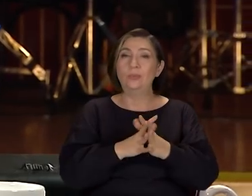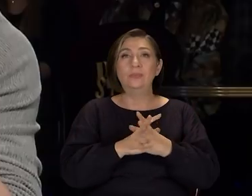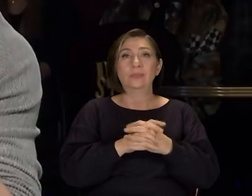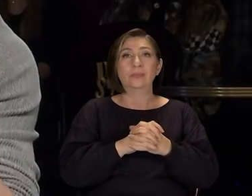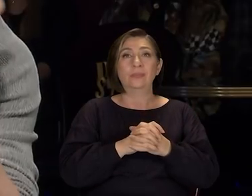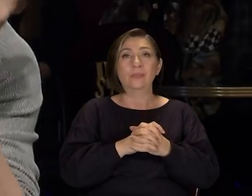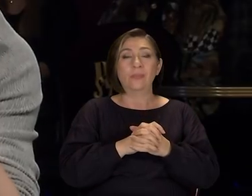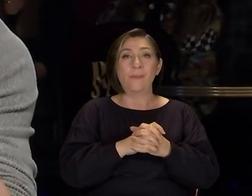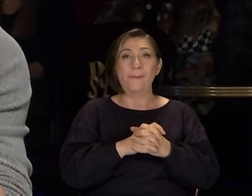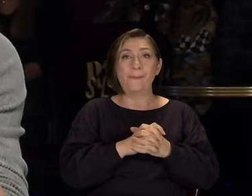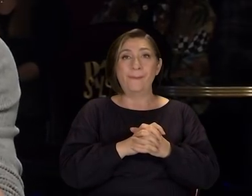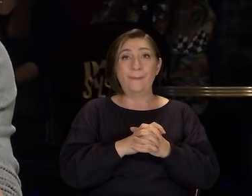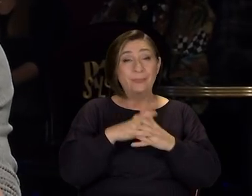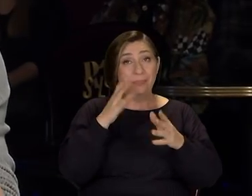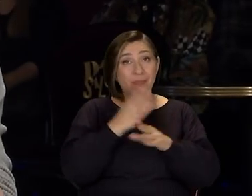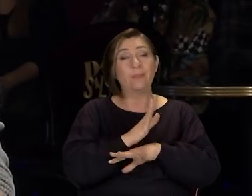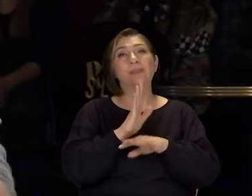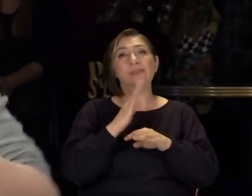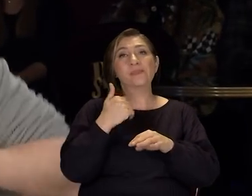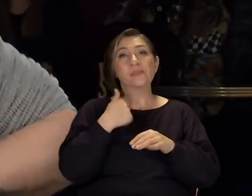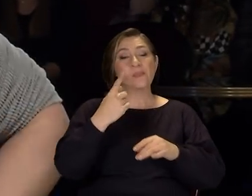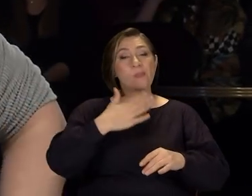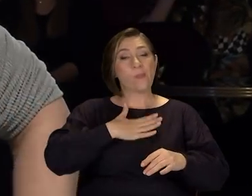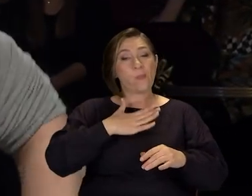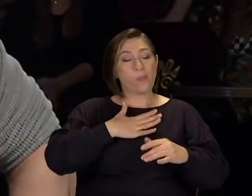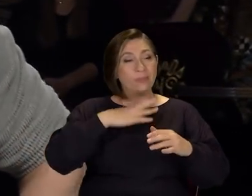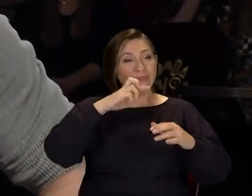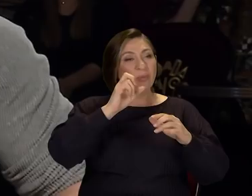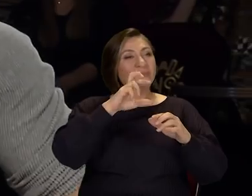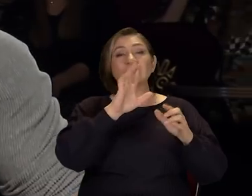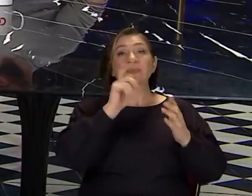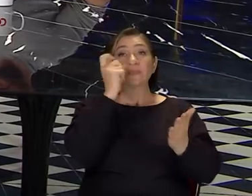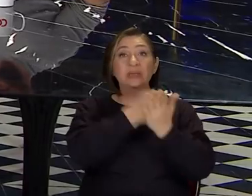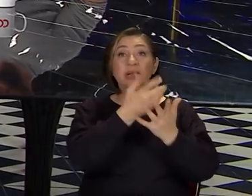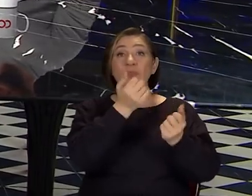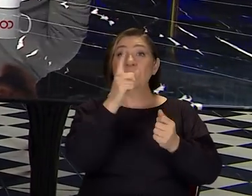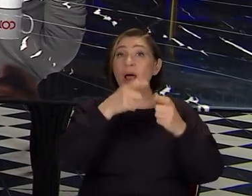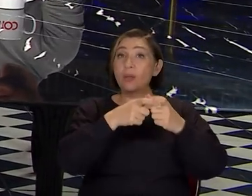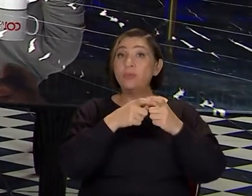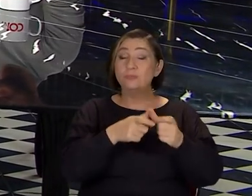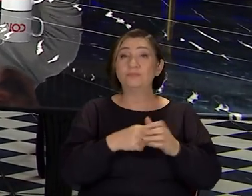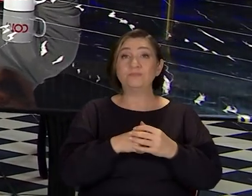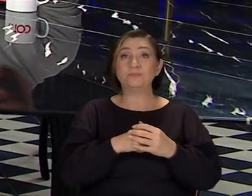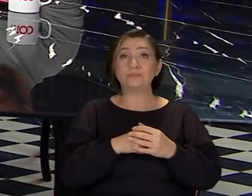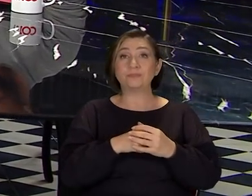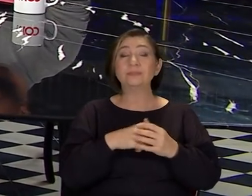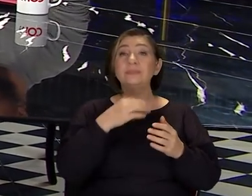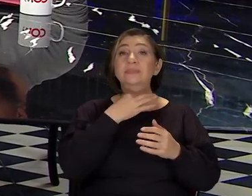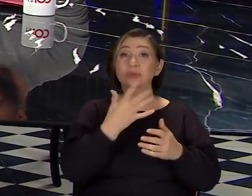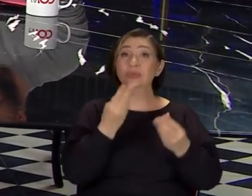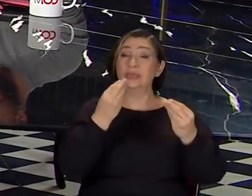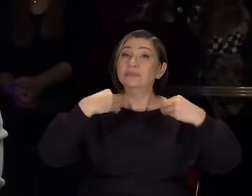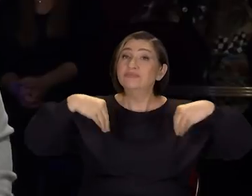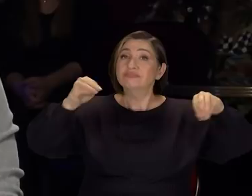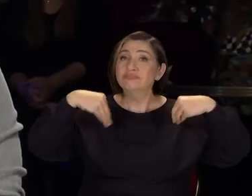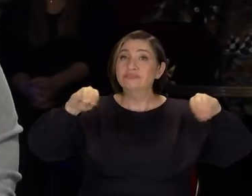teşekkürler vallahi sağ olasın. Yani hakikaten. Ya işte o yüzden ben de bir nefes almak isterim. Almalık bir, satın almalık bir albüm. İyi evet sağ olsunlar iyi gidiyor. Yani